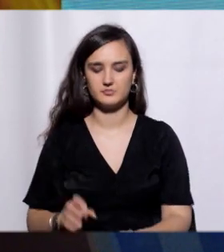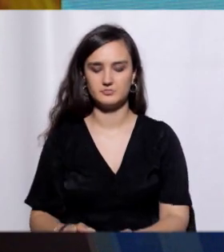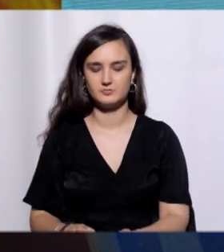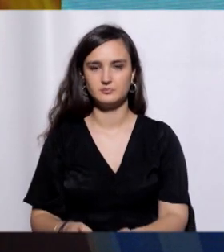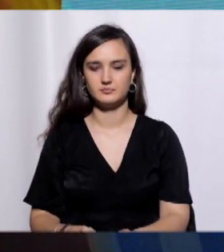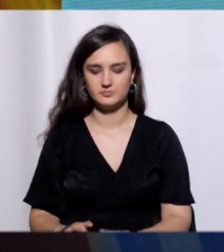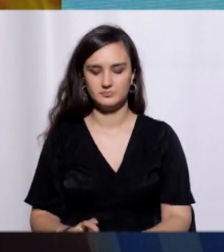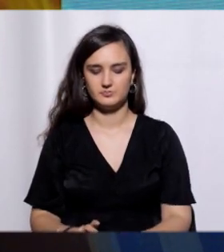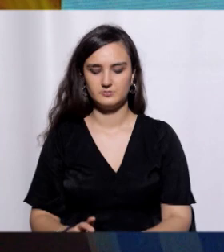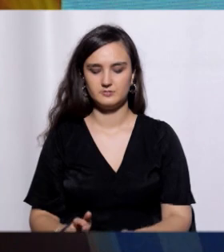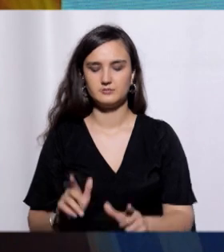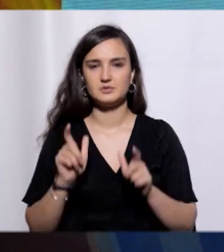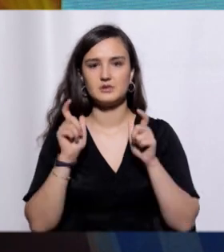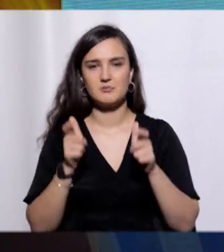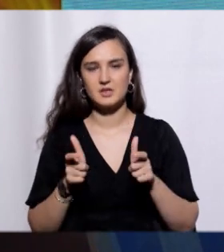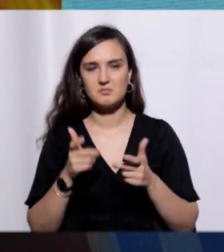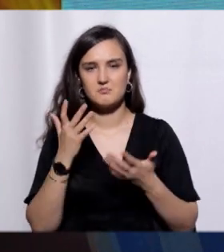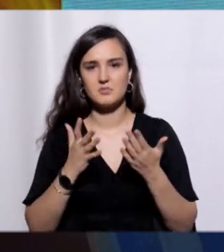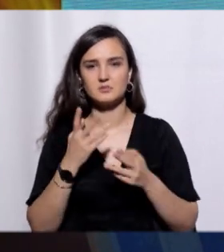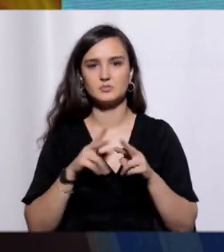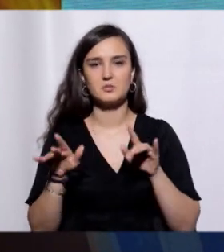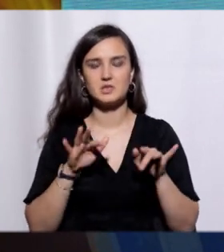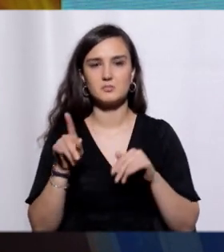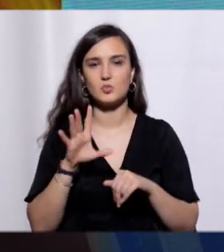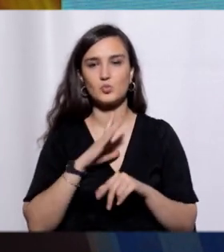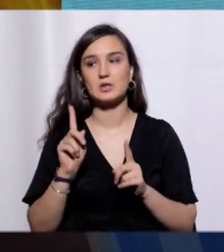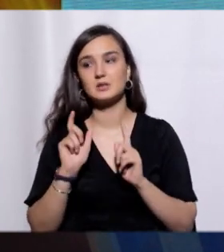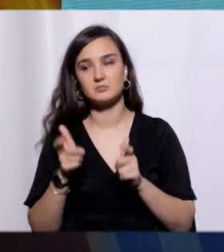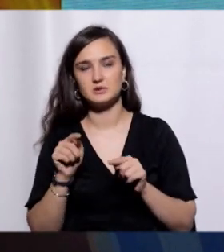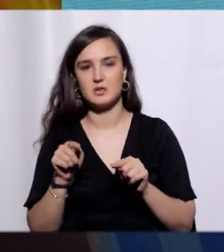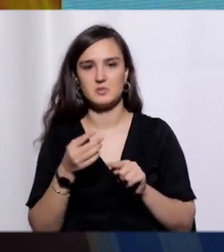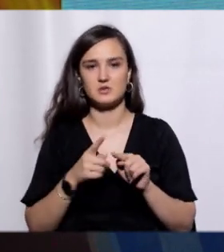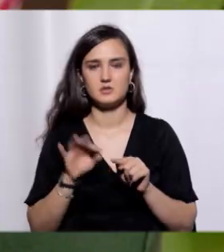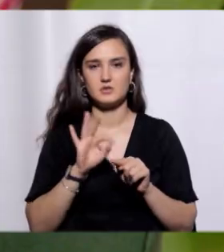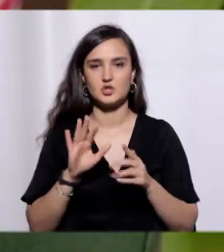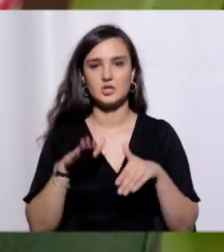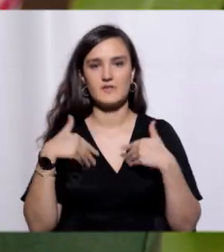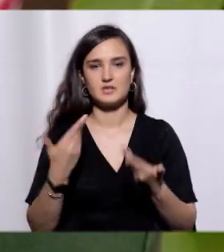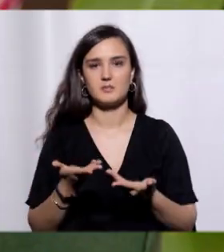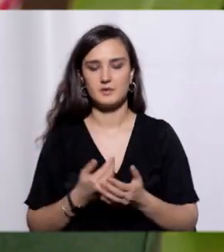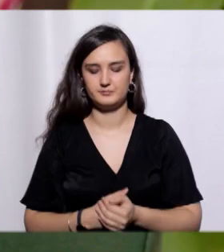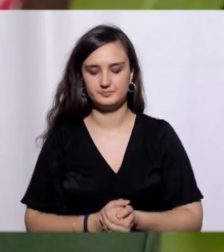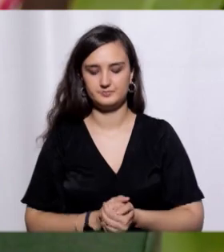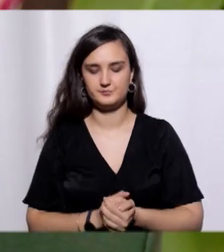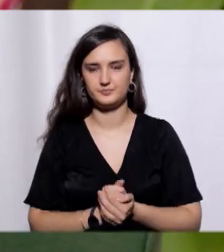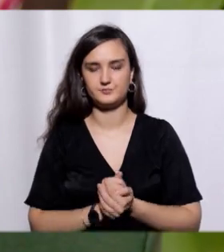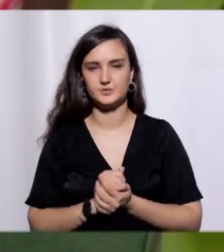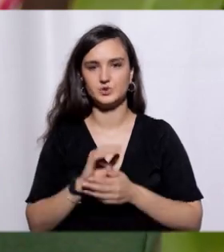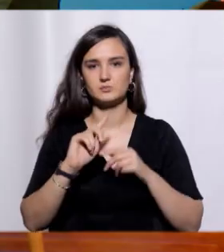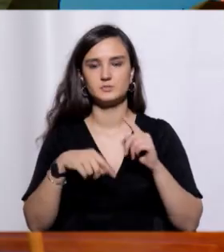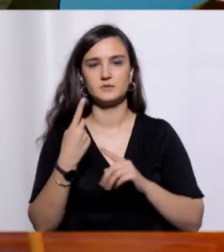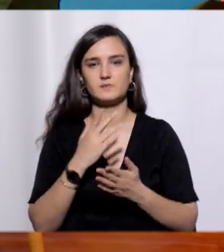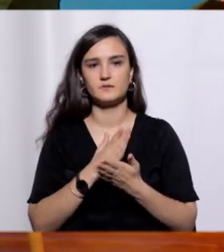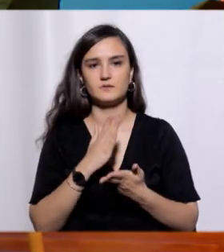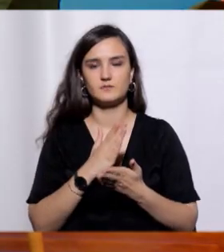for consideration, for acceptance, or for action to be done on this thing. შეთავაზება. Next, we